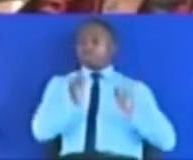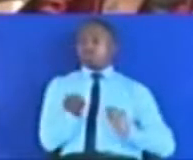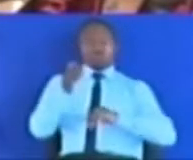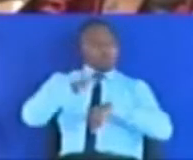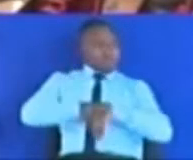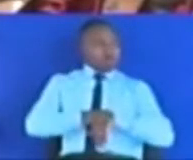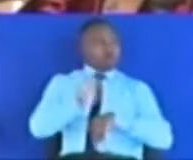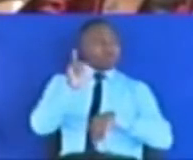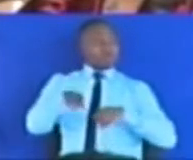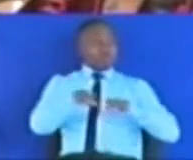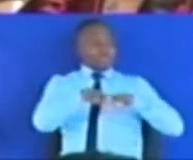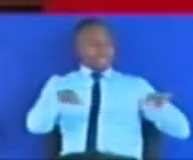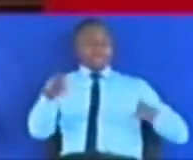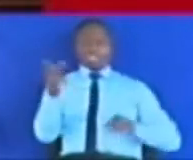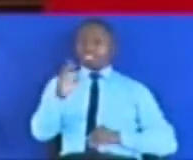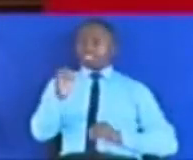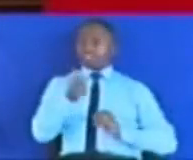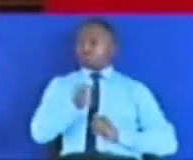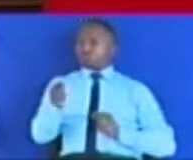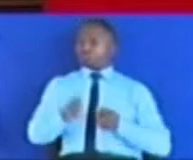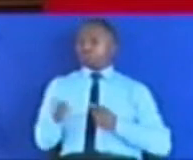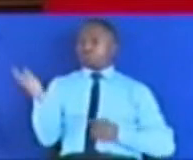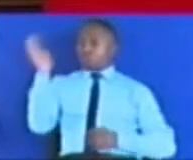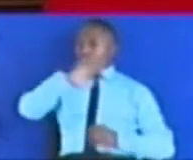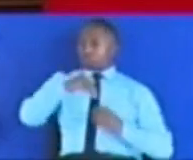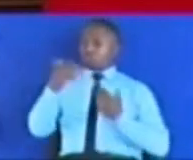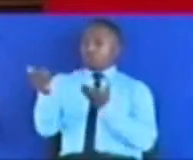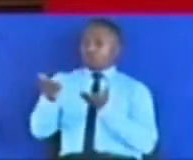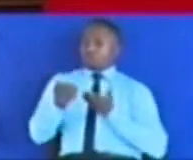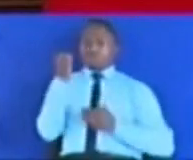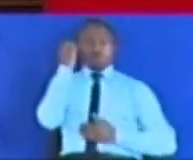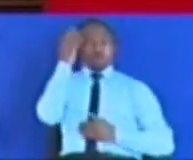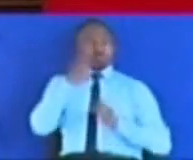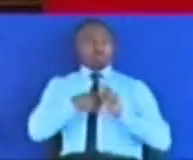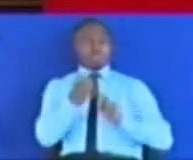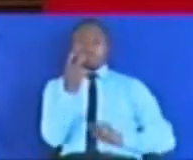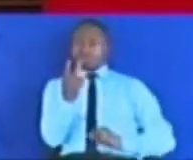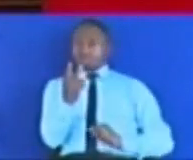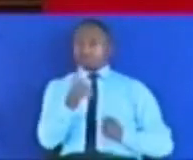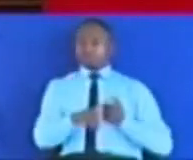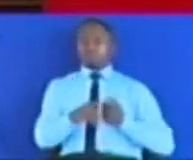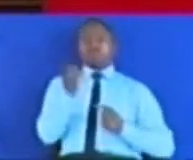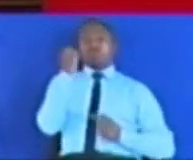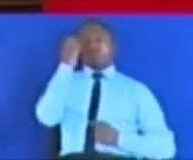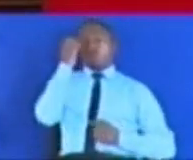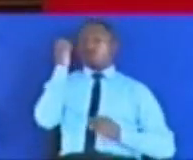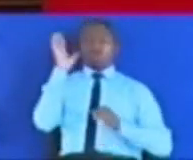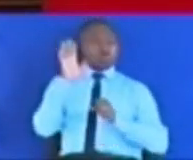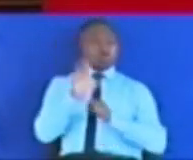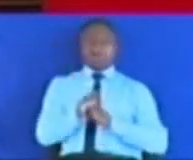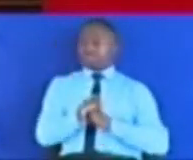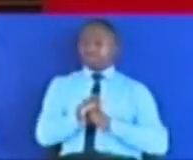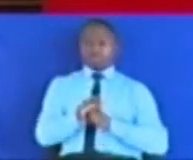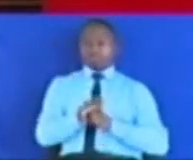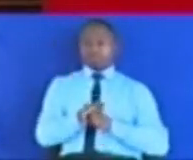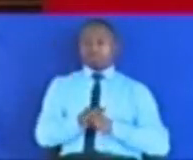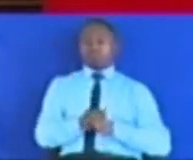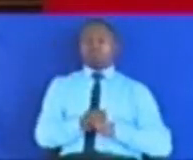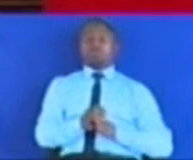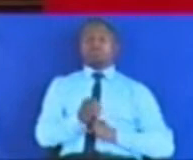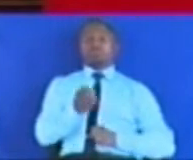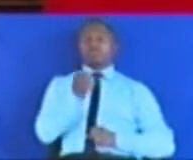Ina vitanda 20 pekee na kwa siku wanapokea wagonjwa karibu 200. Ni wagonjwa wengi sana. Bado kuna